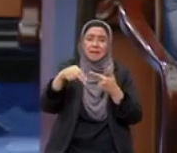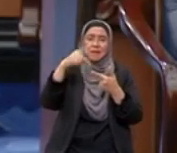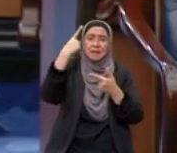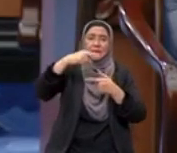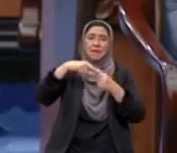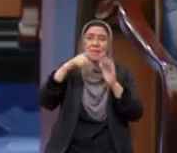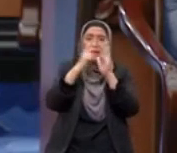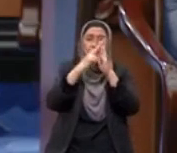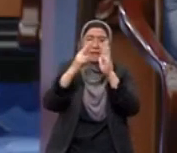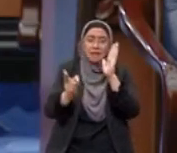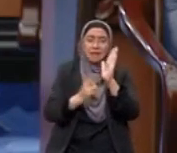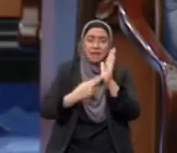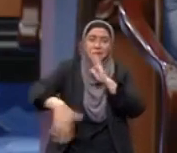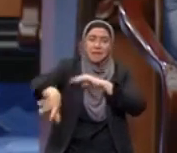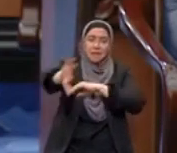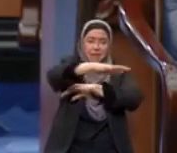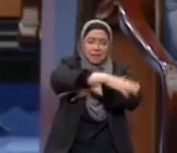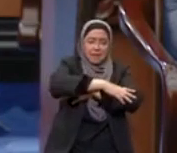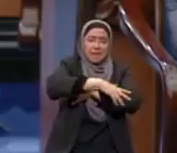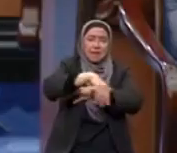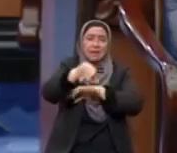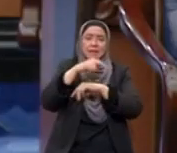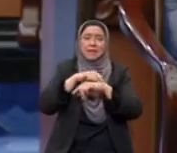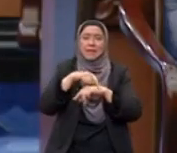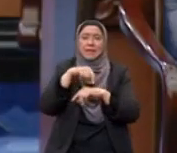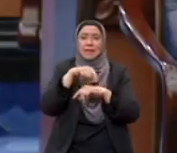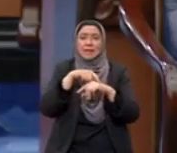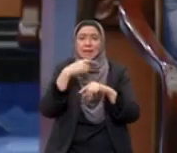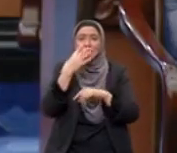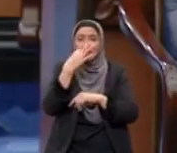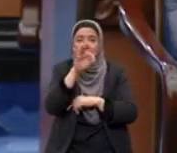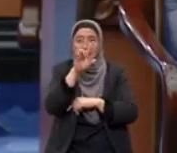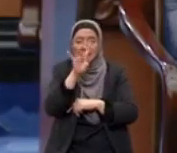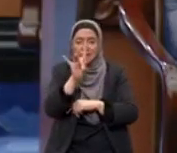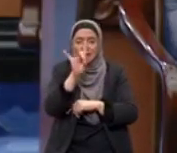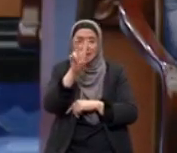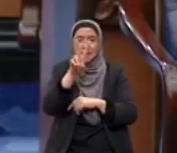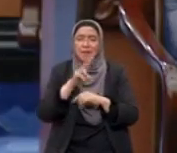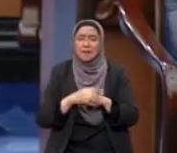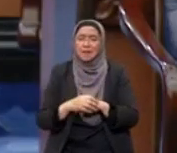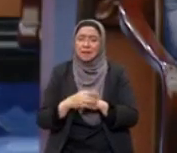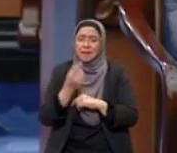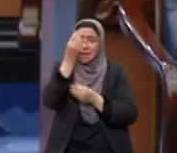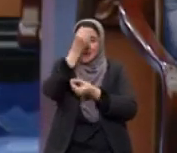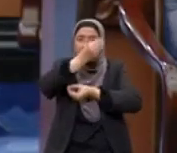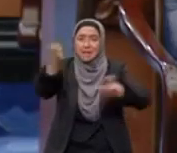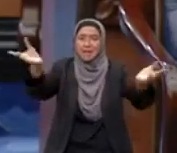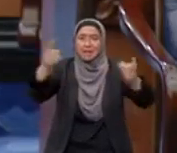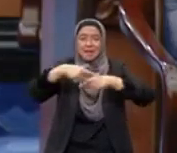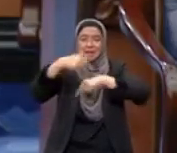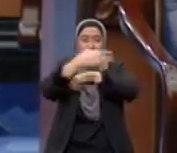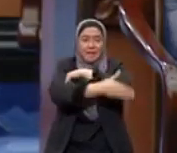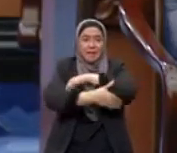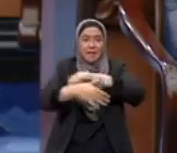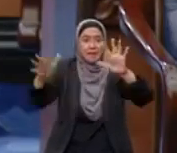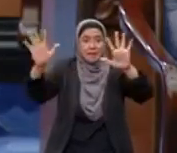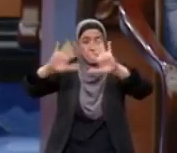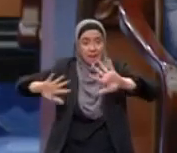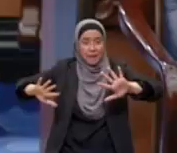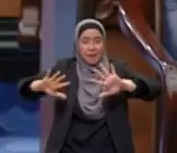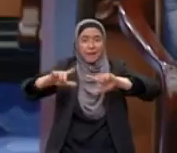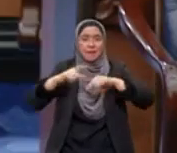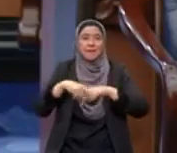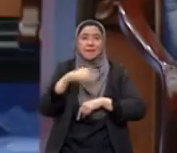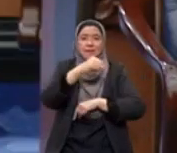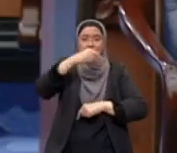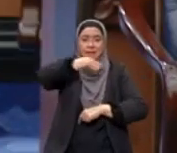Sea 1982 untuk makluman dewan yang mulia ini juga negara-negara ASEAN dan China juga telah memetai